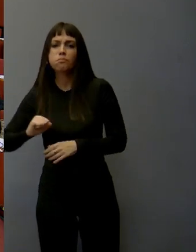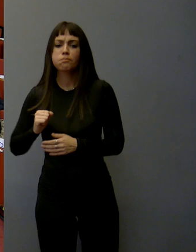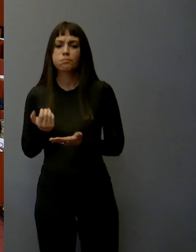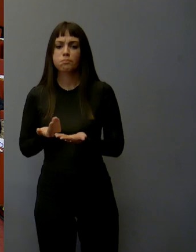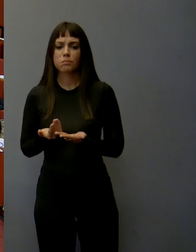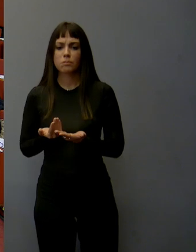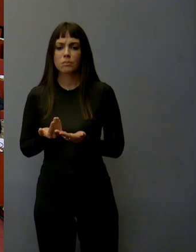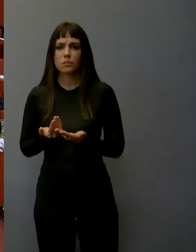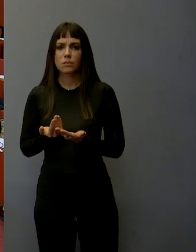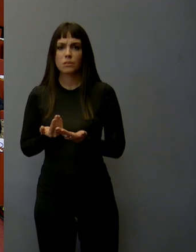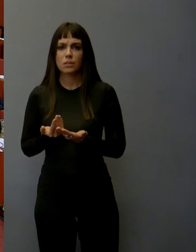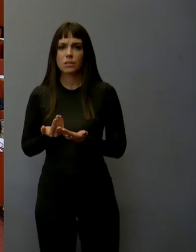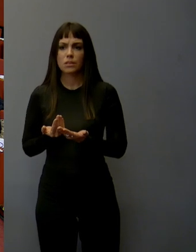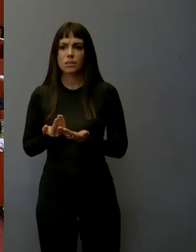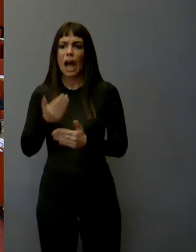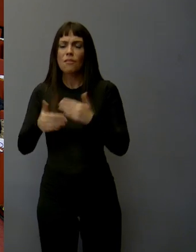sospensiva